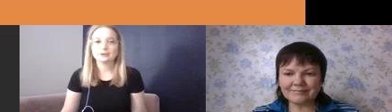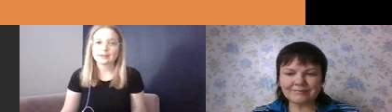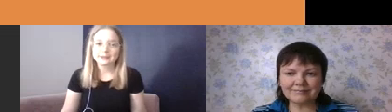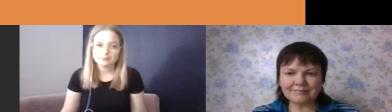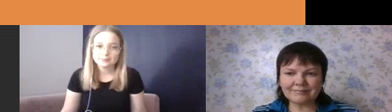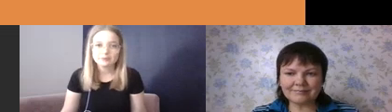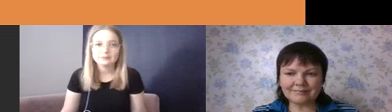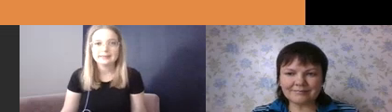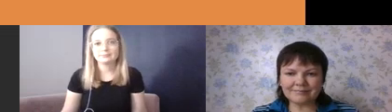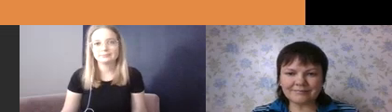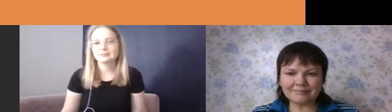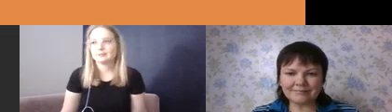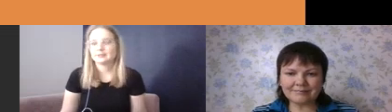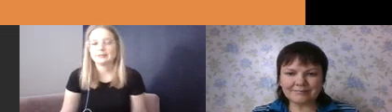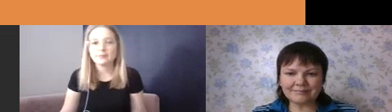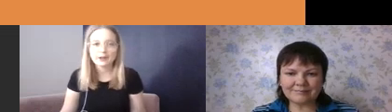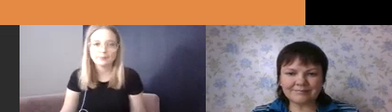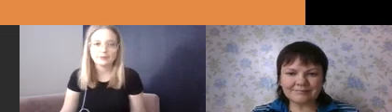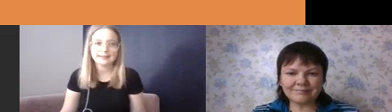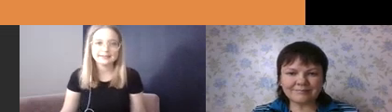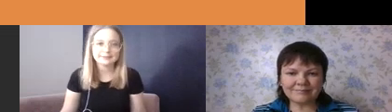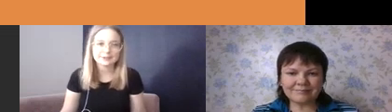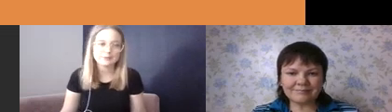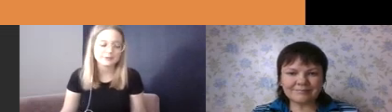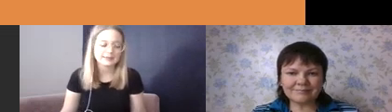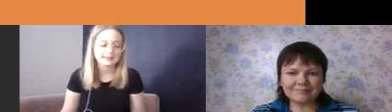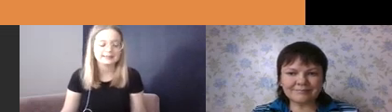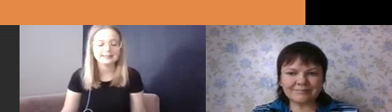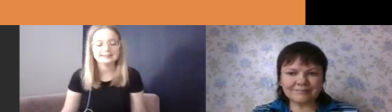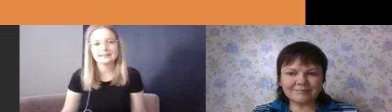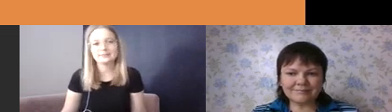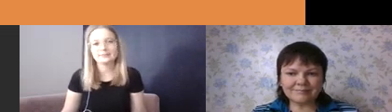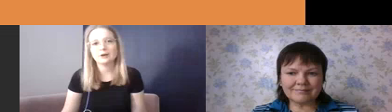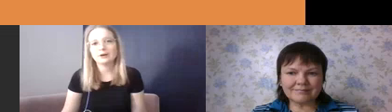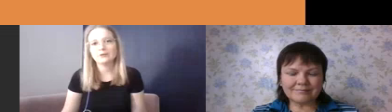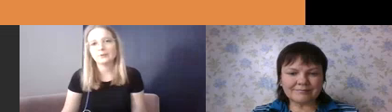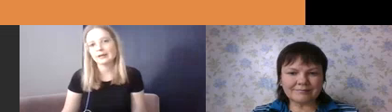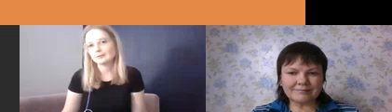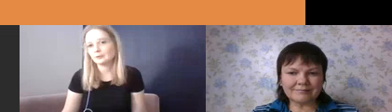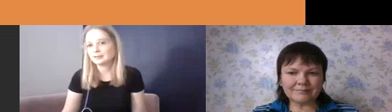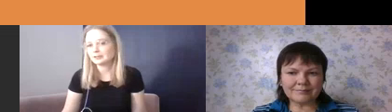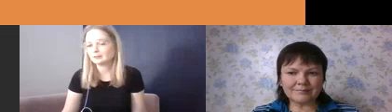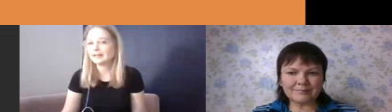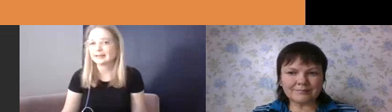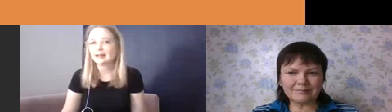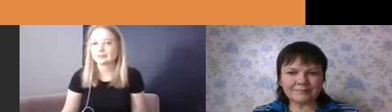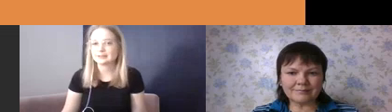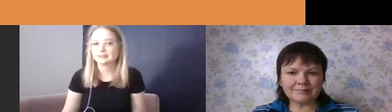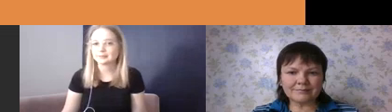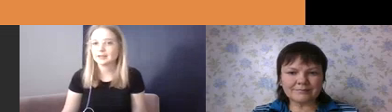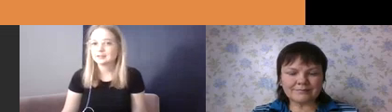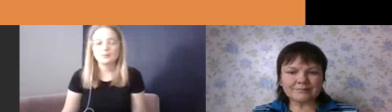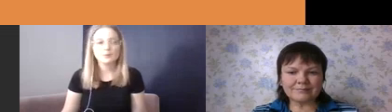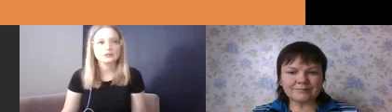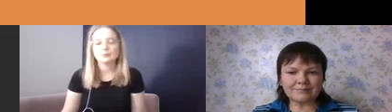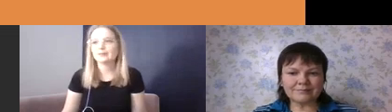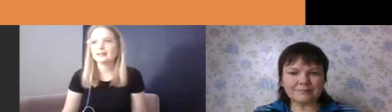kindlasti toetab, noh näiteks teemas me jaapani näite, on jaapani keele näite, et ma võibolla olen, mul on juba